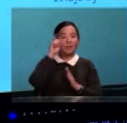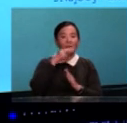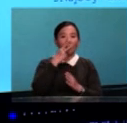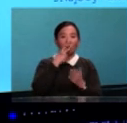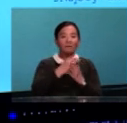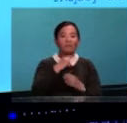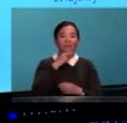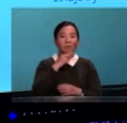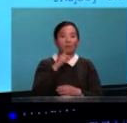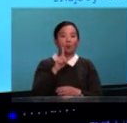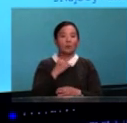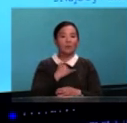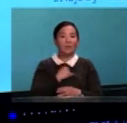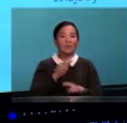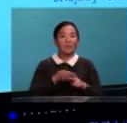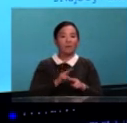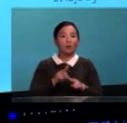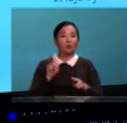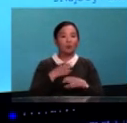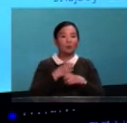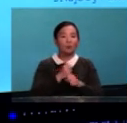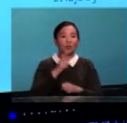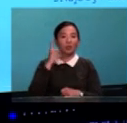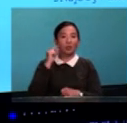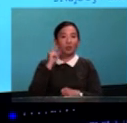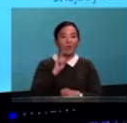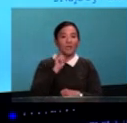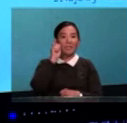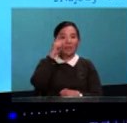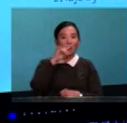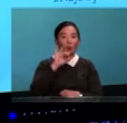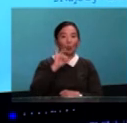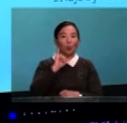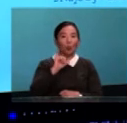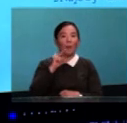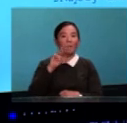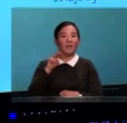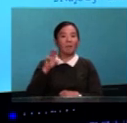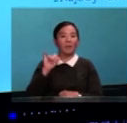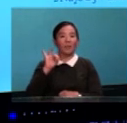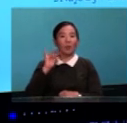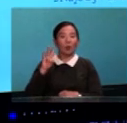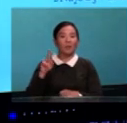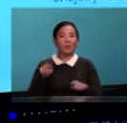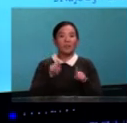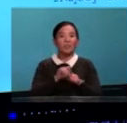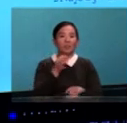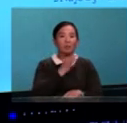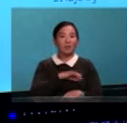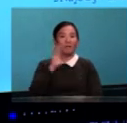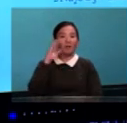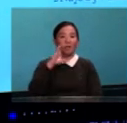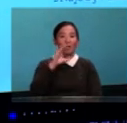внимание, что у нас для того, чтобы уменьшить число кислородов у перманганат иона, так использовалась вода.